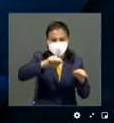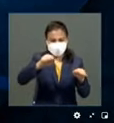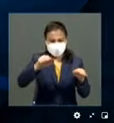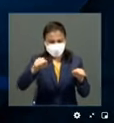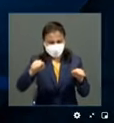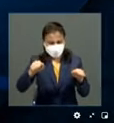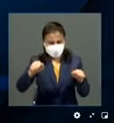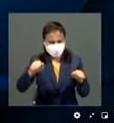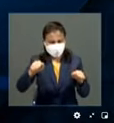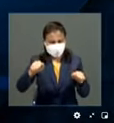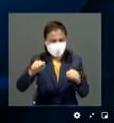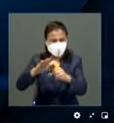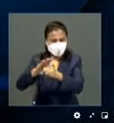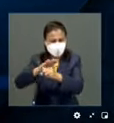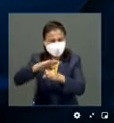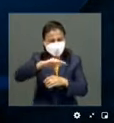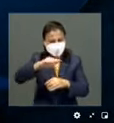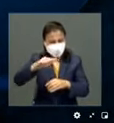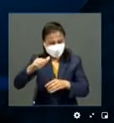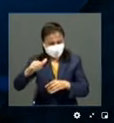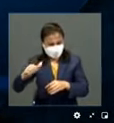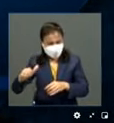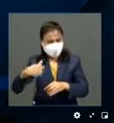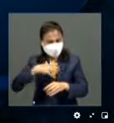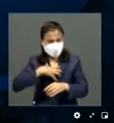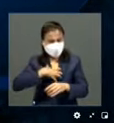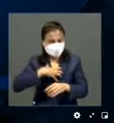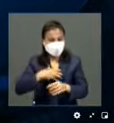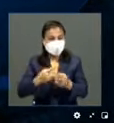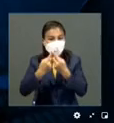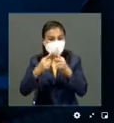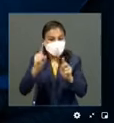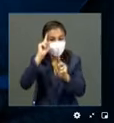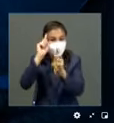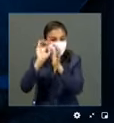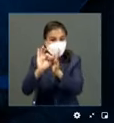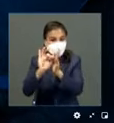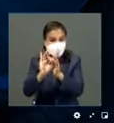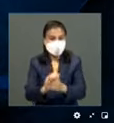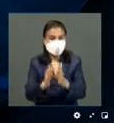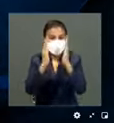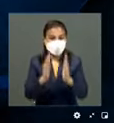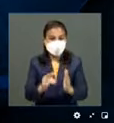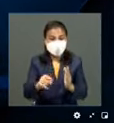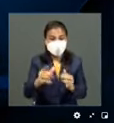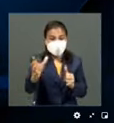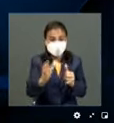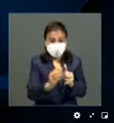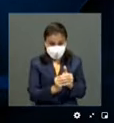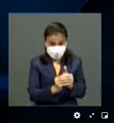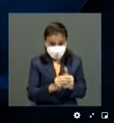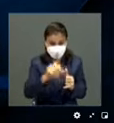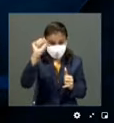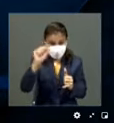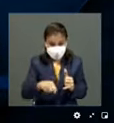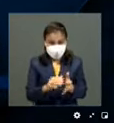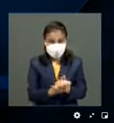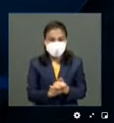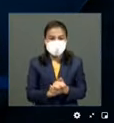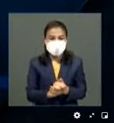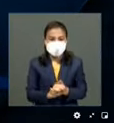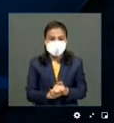ๆนะคะก็หวังว่าจะยังลงต่อไปค่ะแต่สิ่งที่เราเป็นห่วงนะคะเมื่อมีผู้ติดเชื้อก็จะต้องมีการจำแน